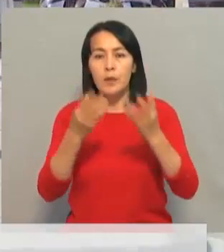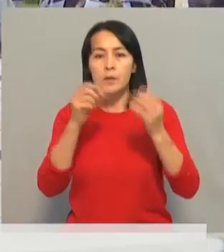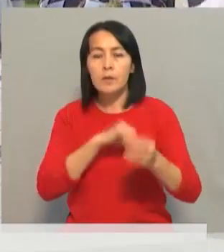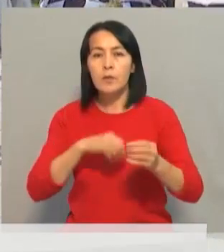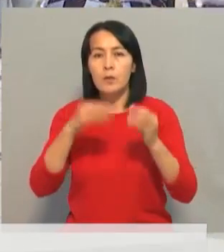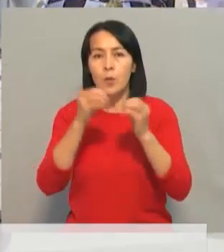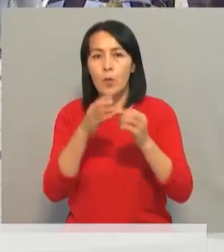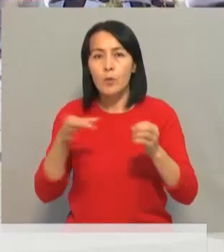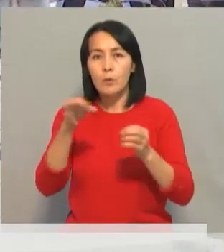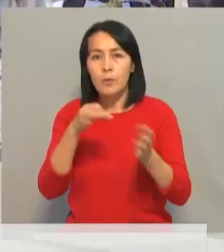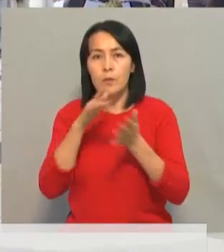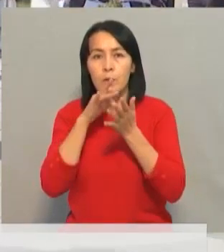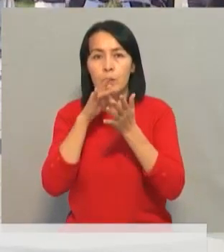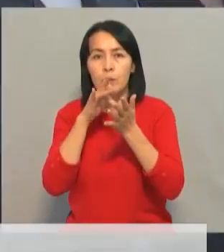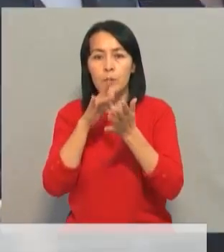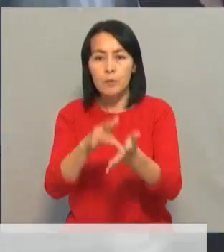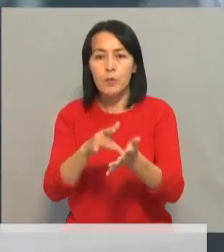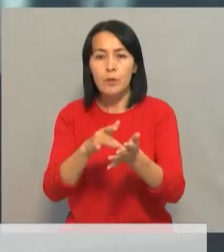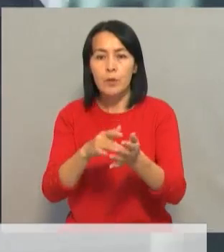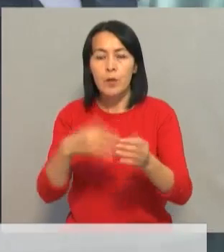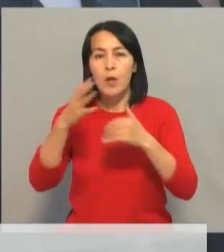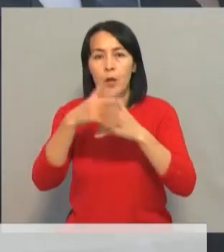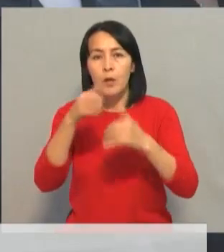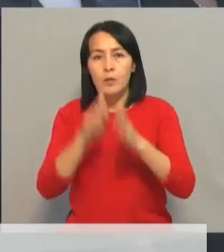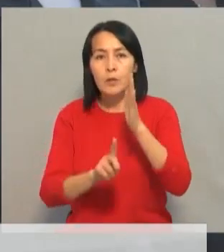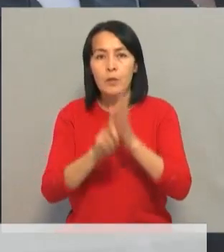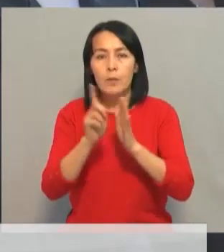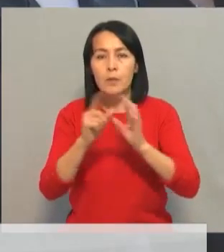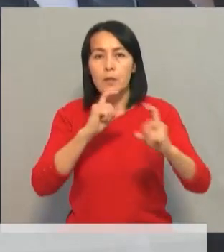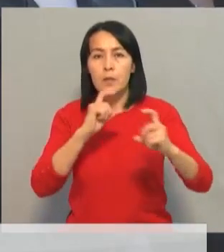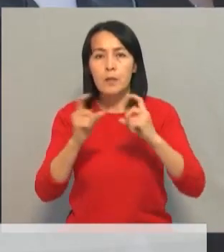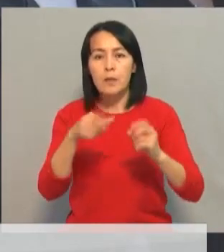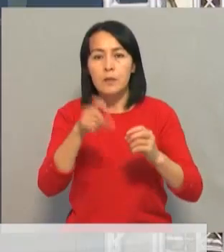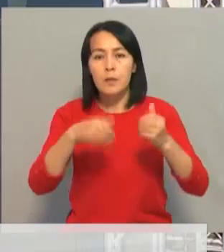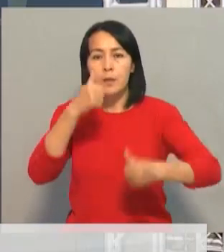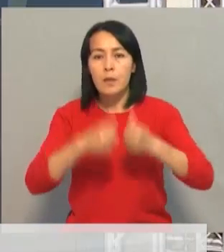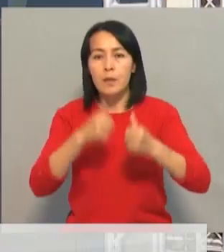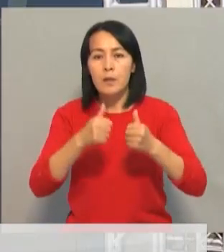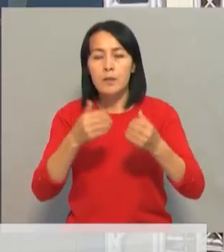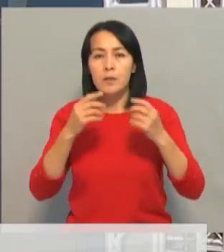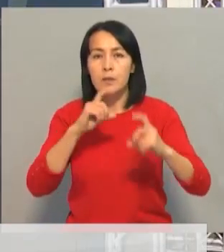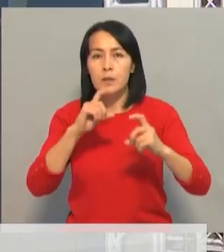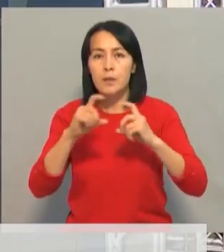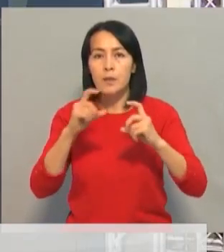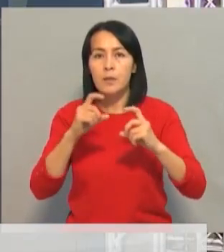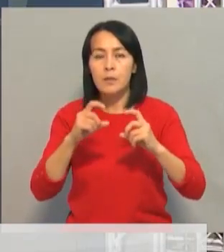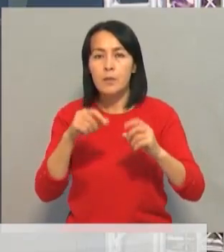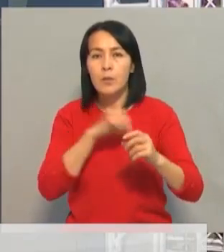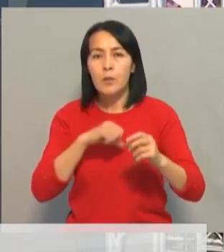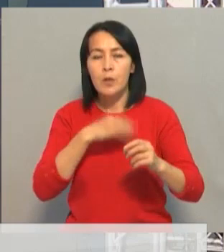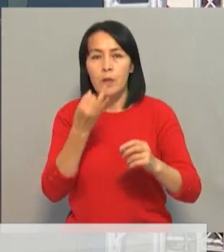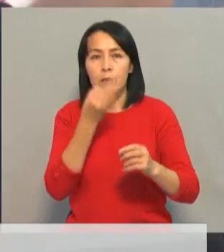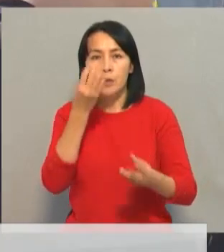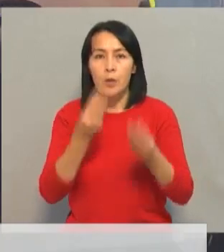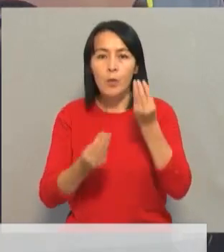өзінде 10 аймақты жүріп өтіп артқа тастады. Көкші өңірінен бастау алған шахматшылар бәсекесіне кәсіби шахматшылар емес, әуесқой